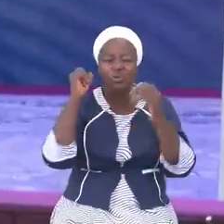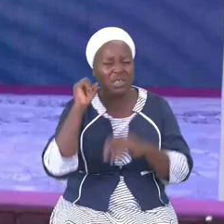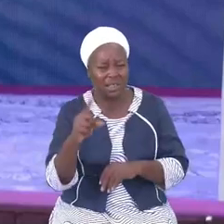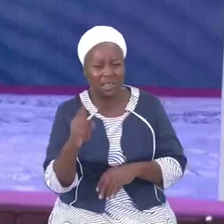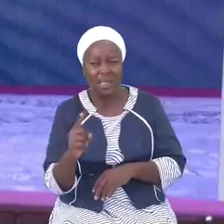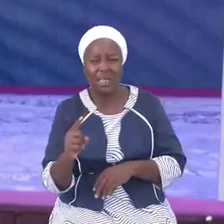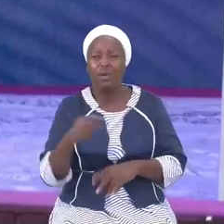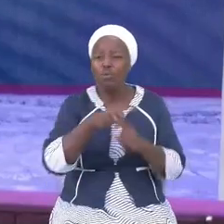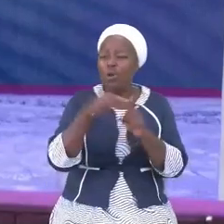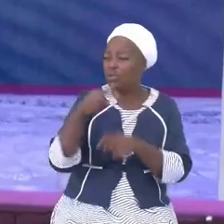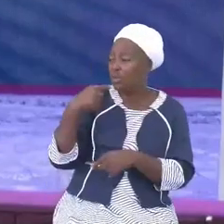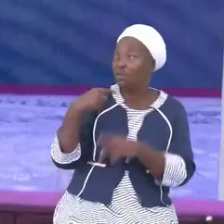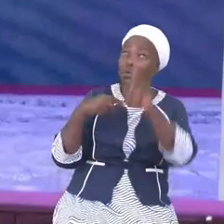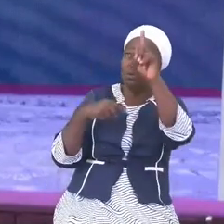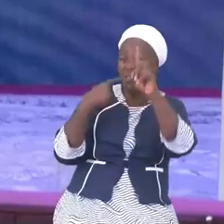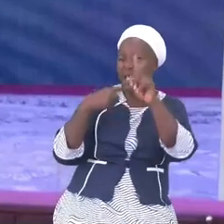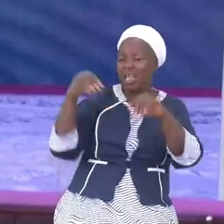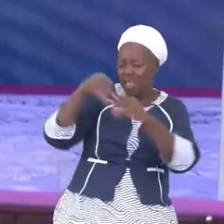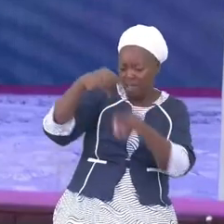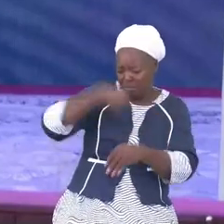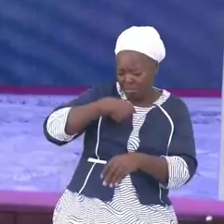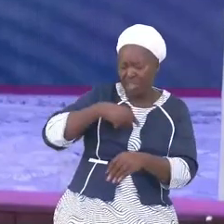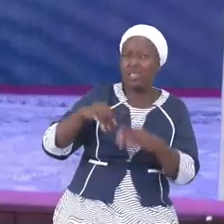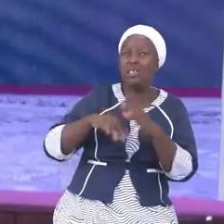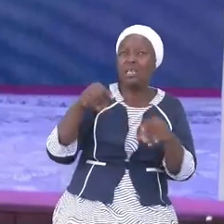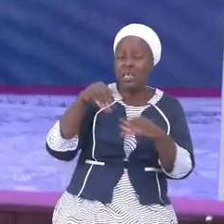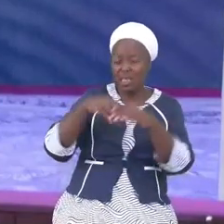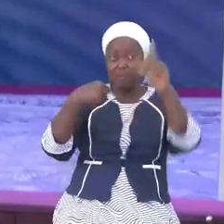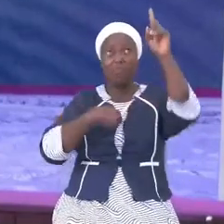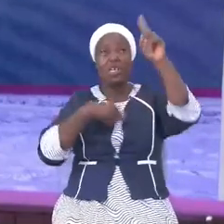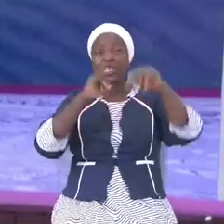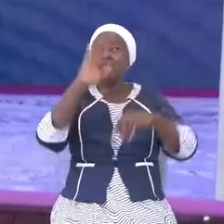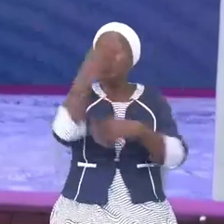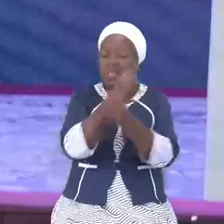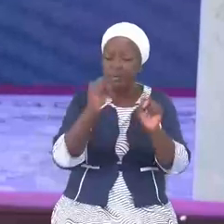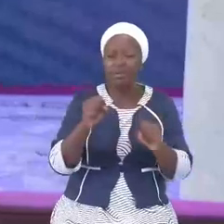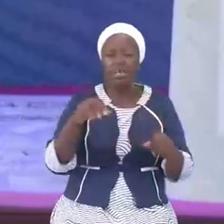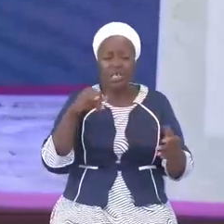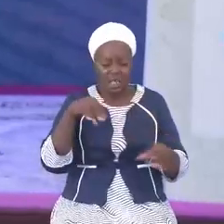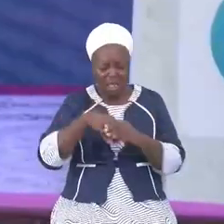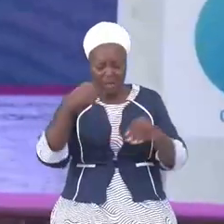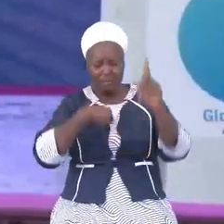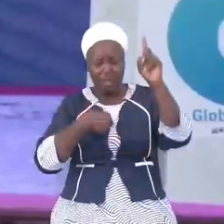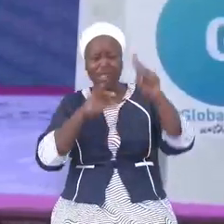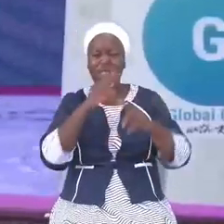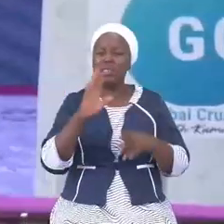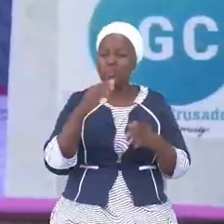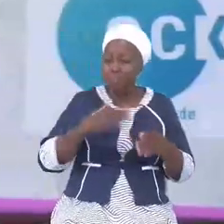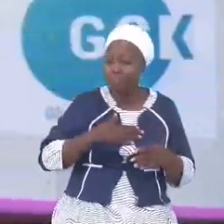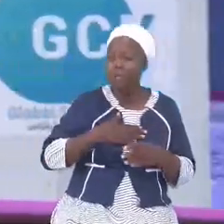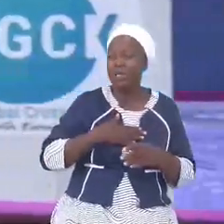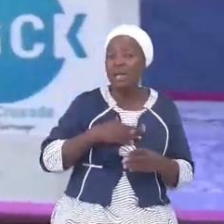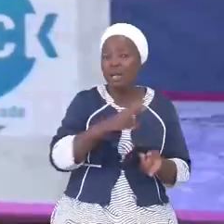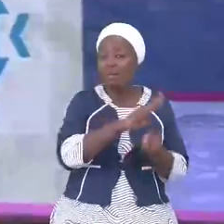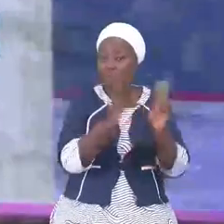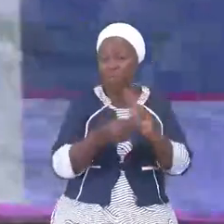dit, en moi se trouve votre salut, en moi se trouve votre rédemption. Maintenant, je comprends. Et